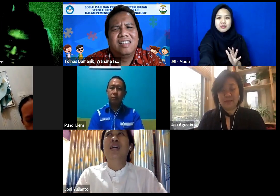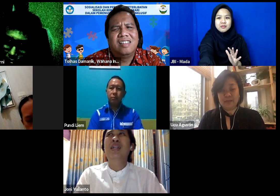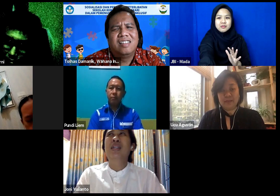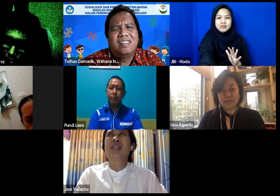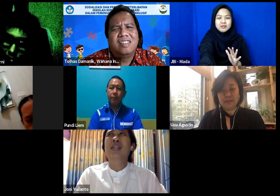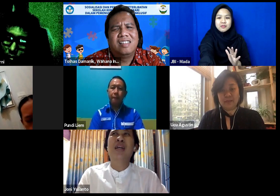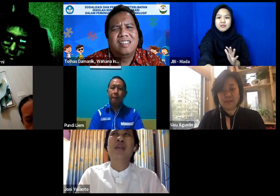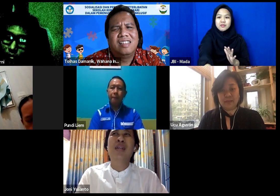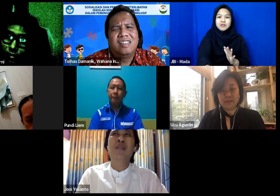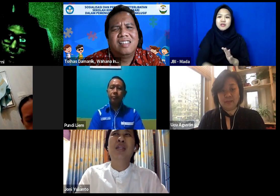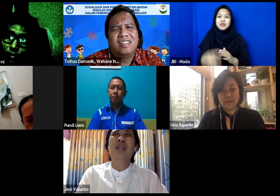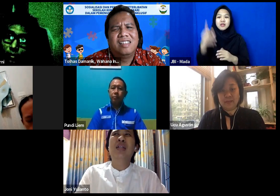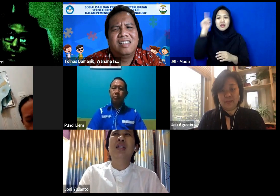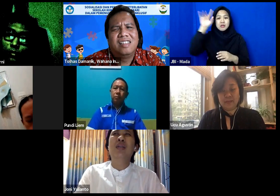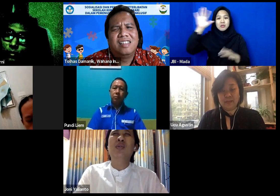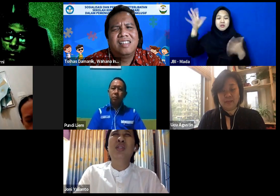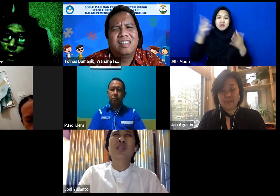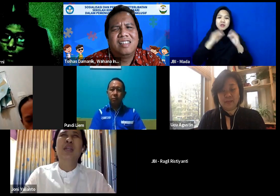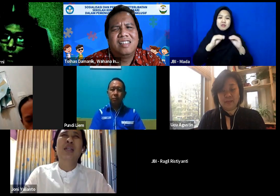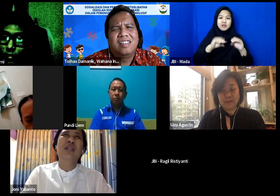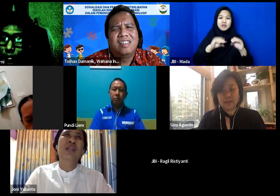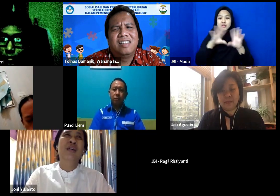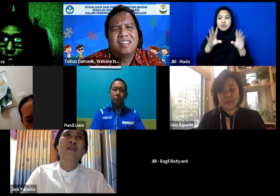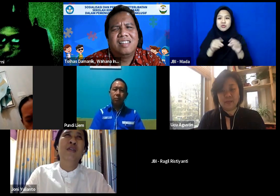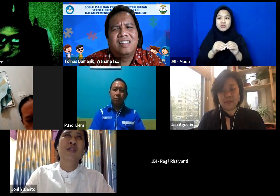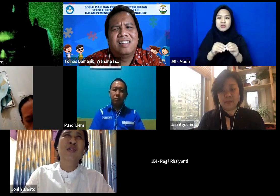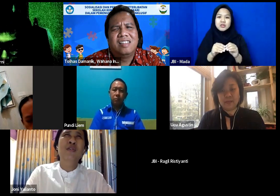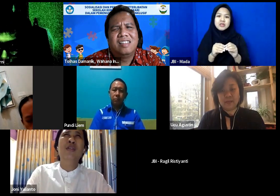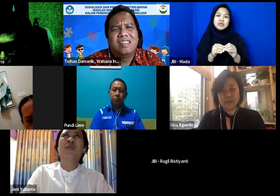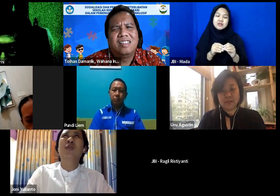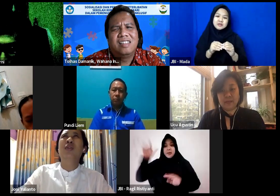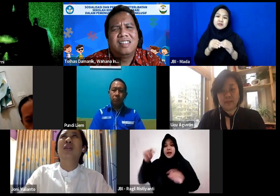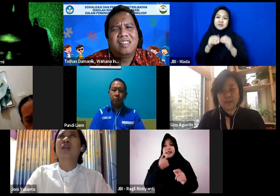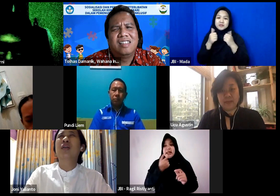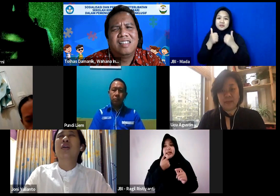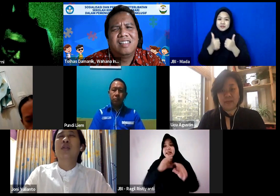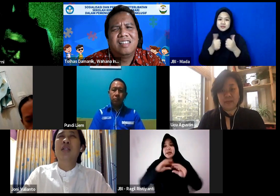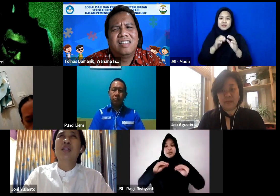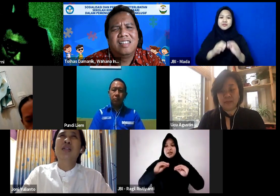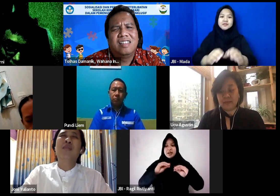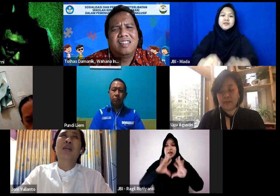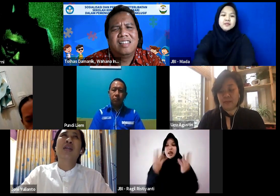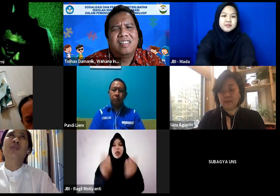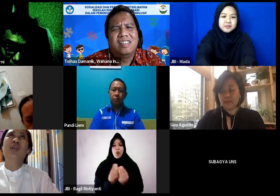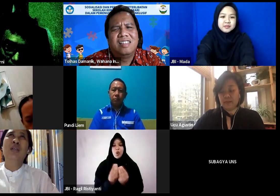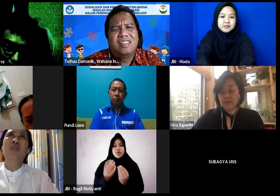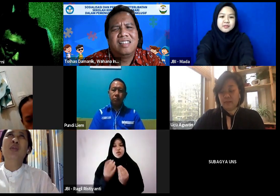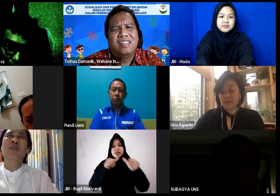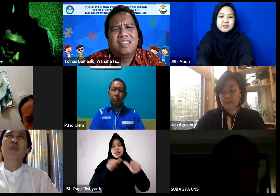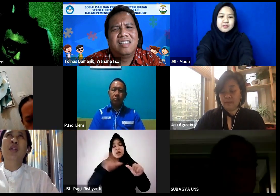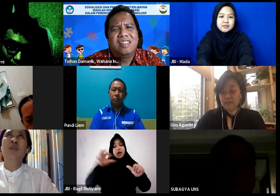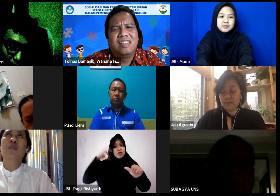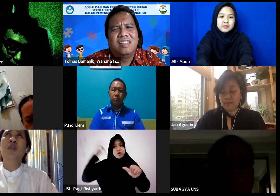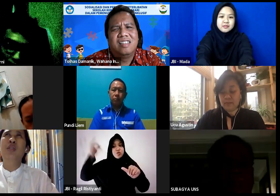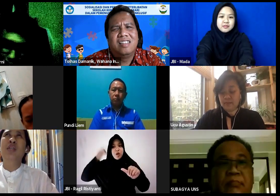gambar ini tentang bagaimana pendidikan inklusi sebenarnya secara filosofis kemudian tadi disampaikan juga